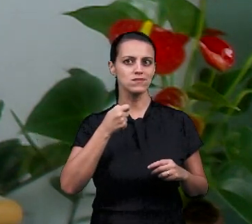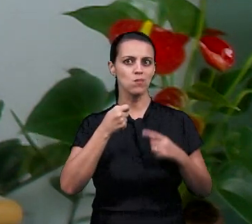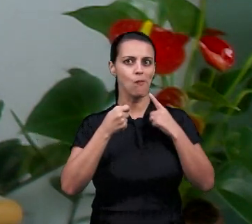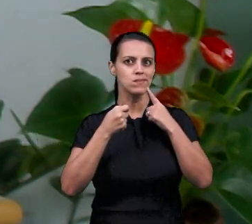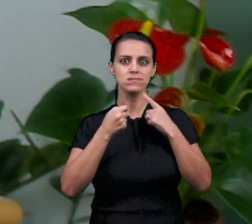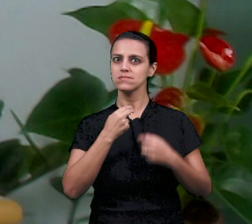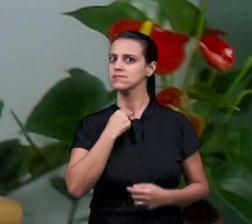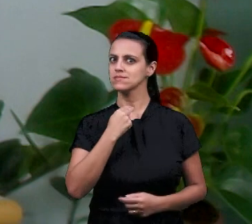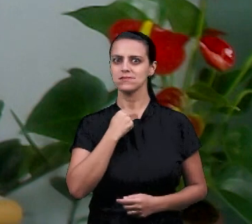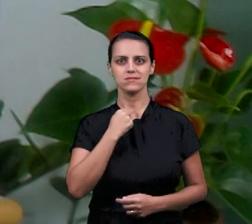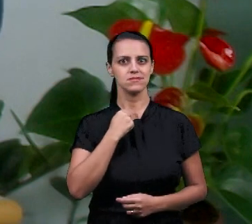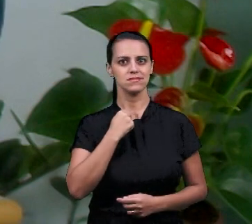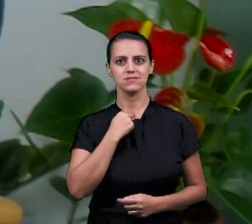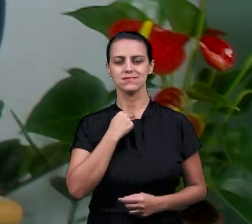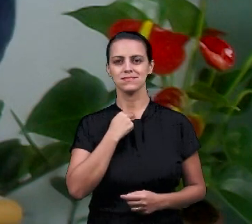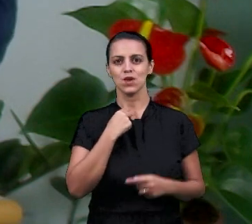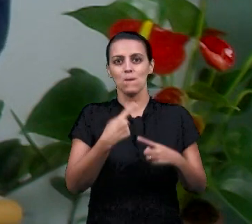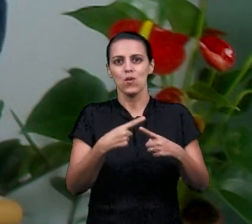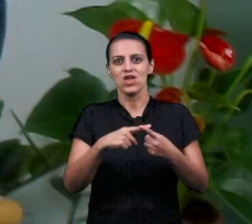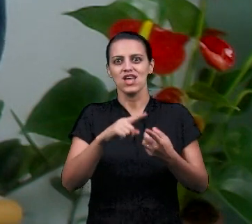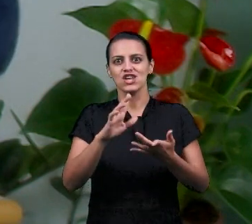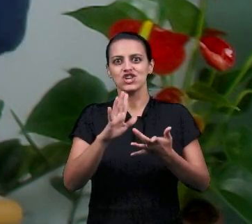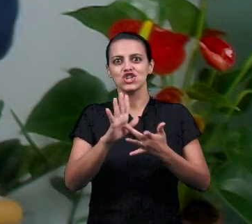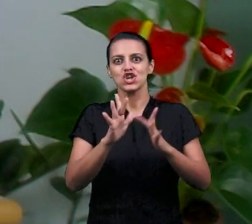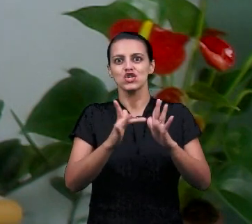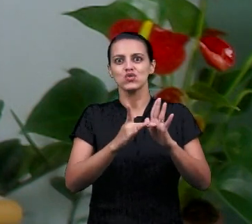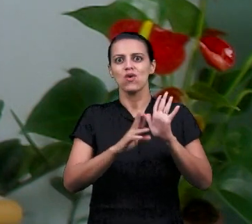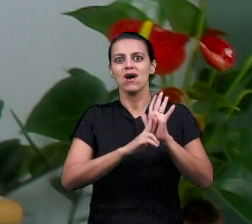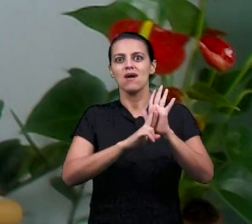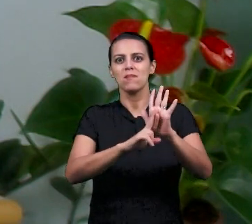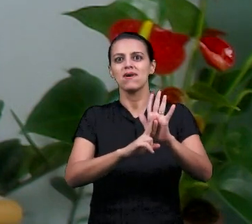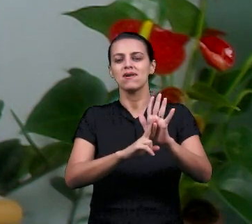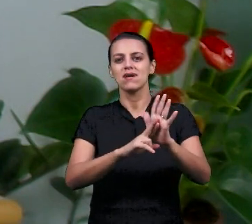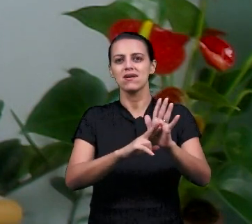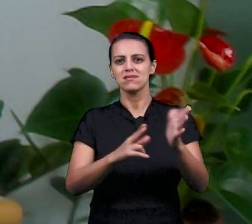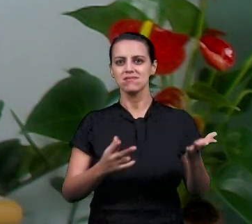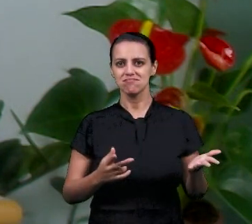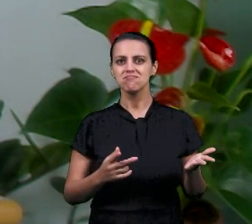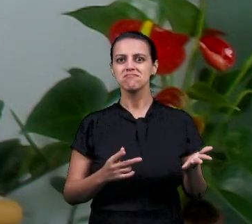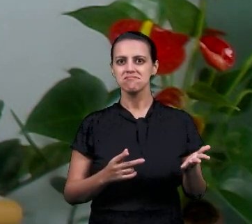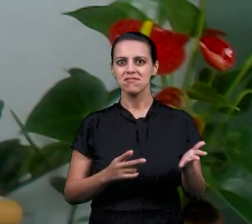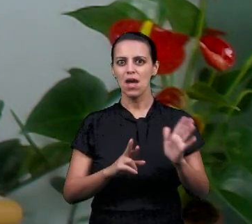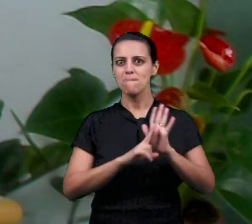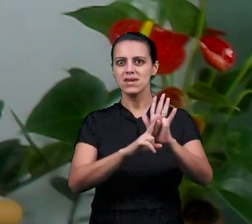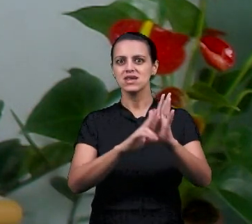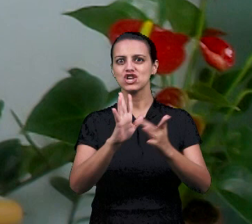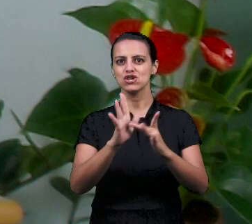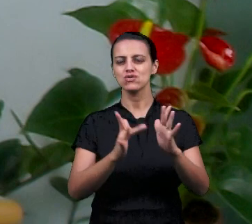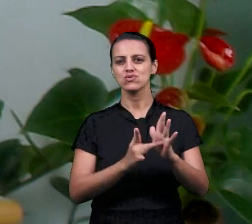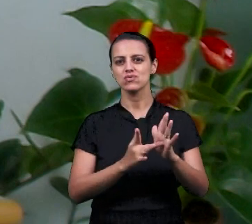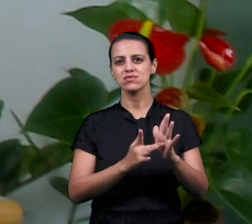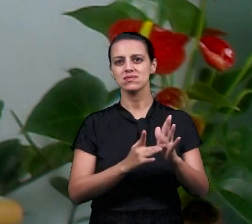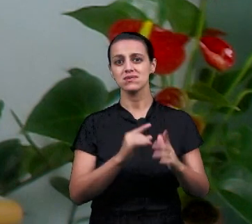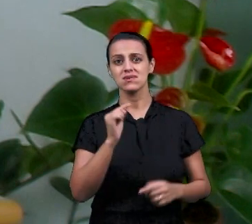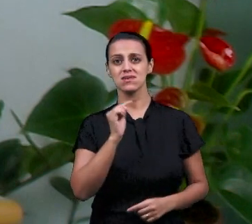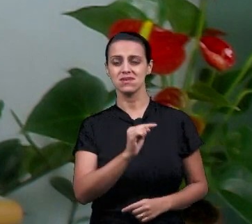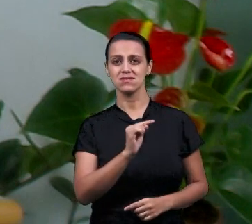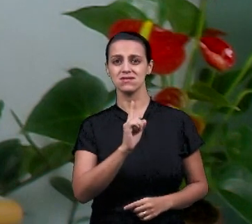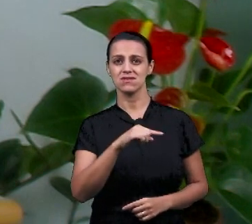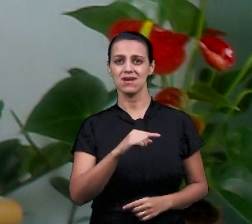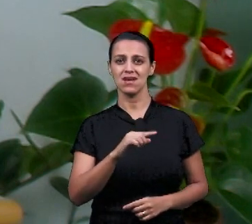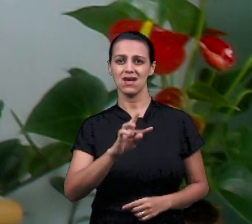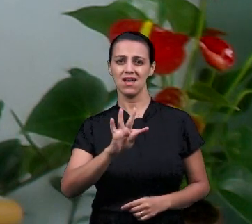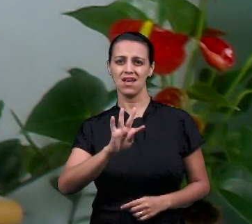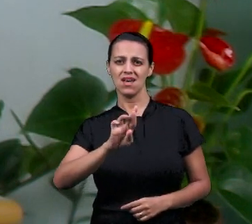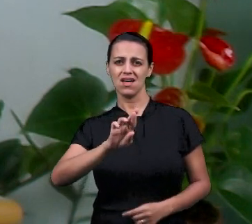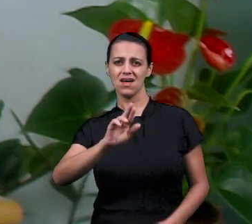scène, c'était donc la petite pastille. Donc, parce que Jésus était présent, le corps et le sang. Ça